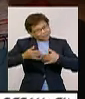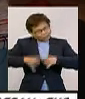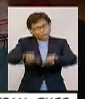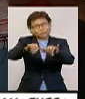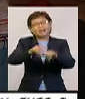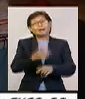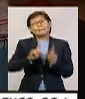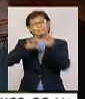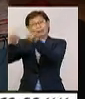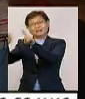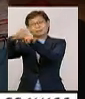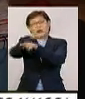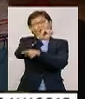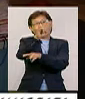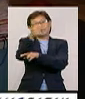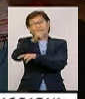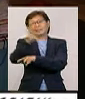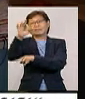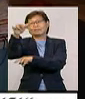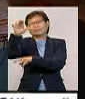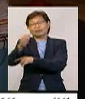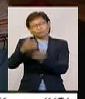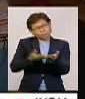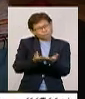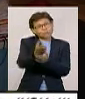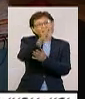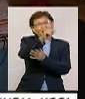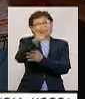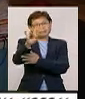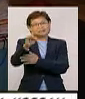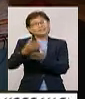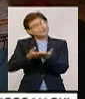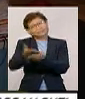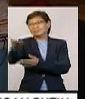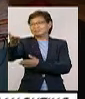kembali bersama Ivan dan Farhato untuk meneruskan Nasional 8. Teruskan, silakan.